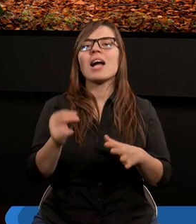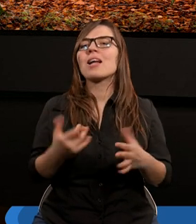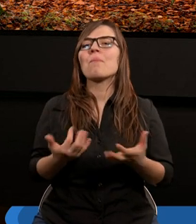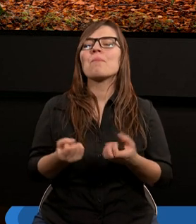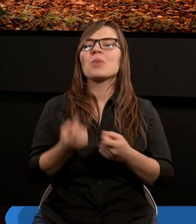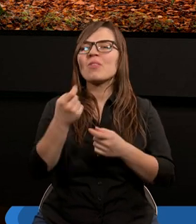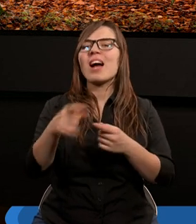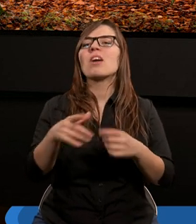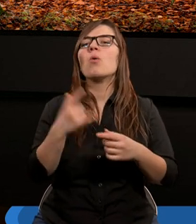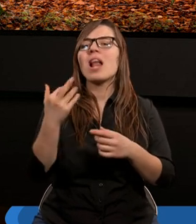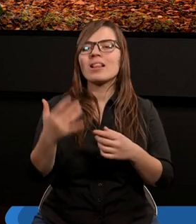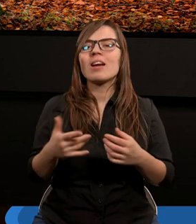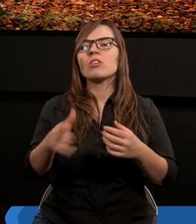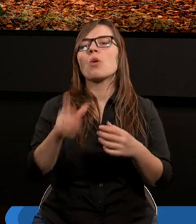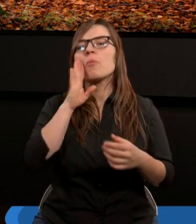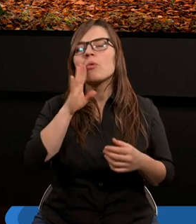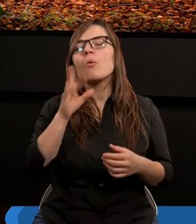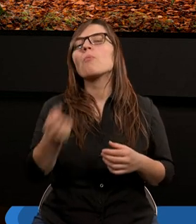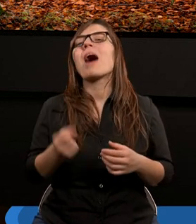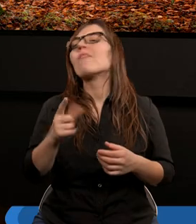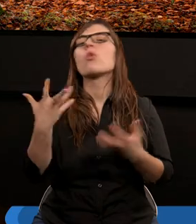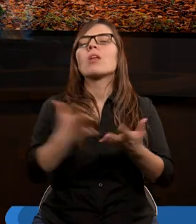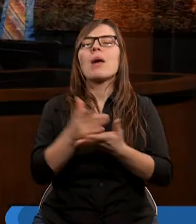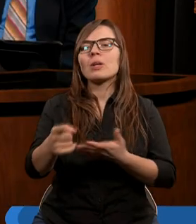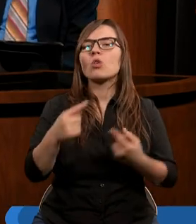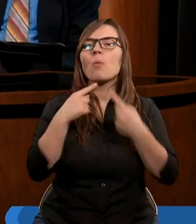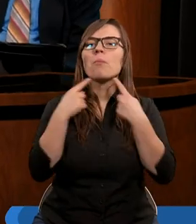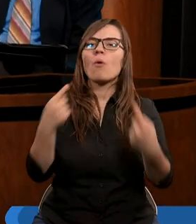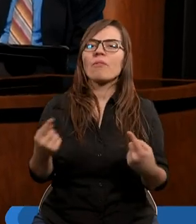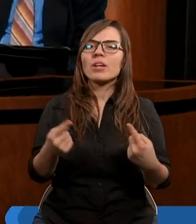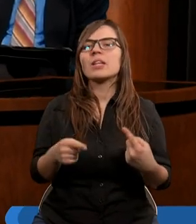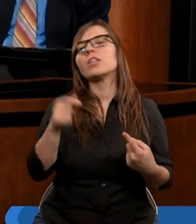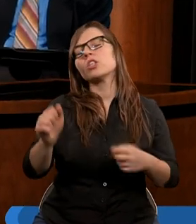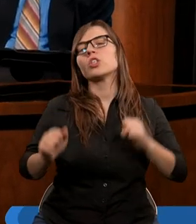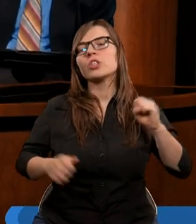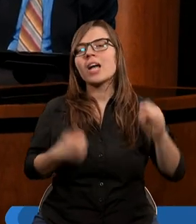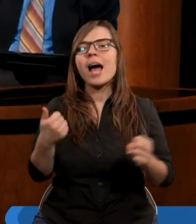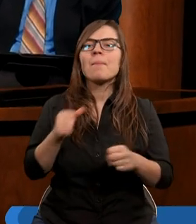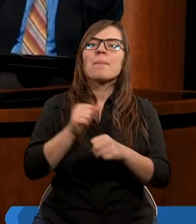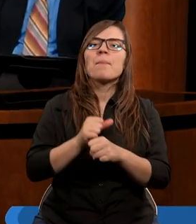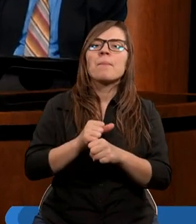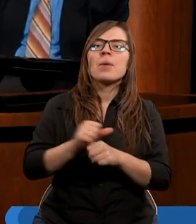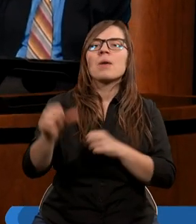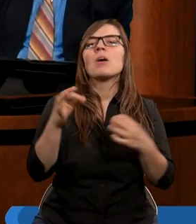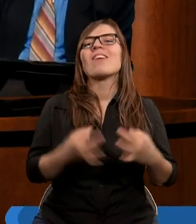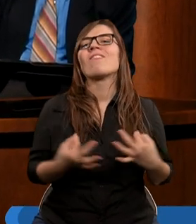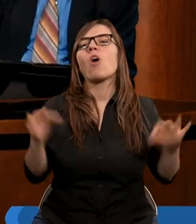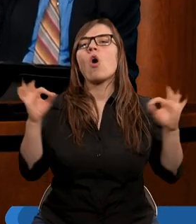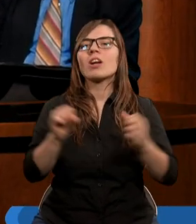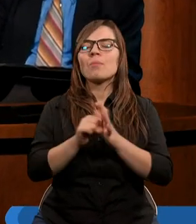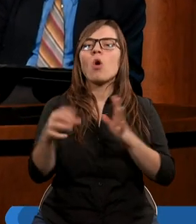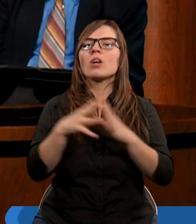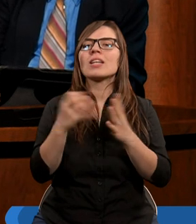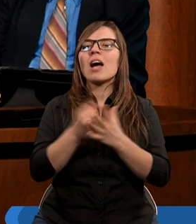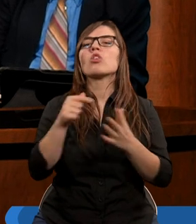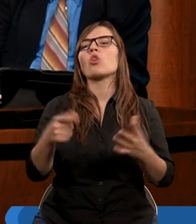przestarzałej litery. Co chciał Paweł przez to powiedzieć? Żeby być wolnym od